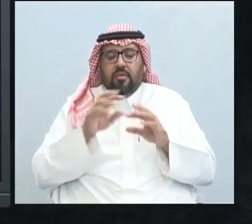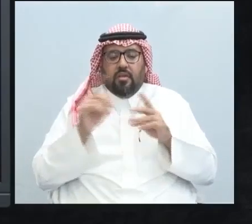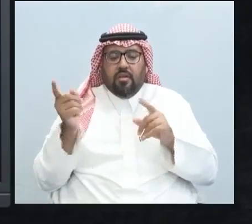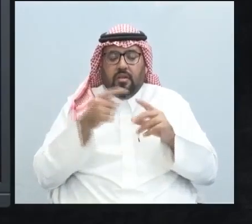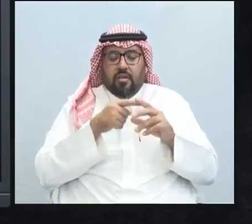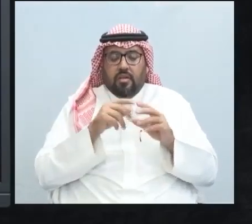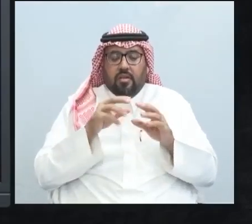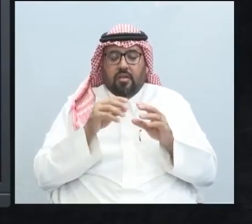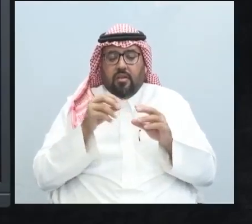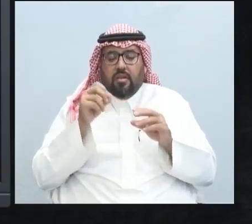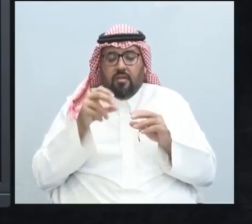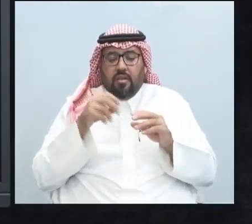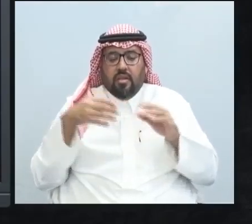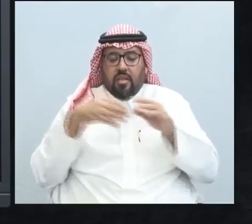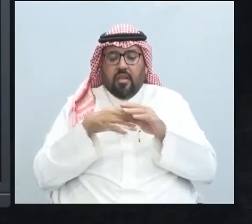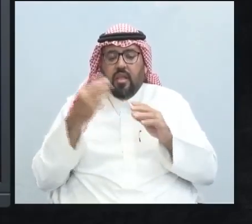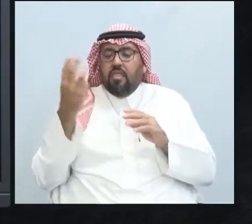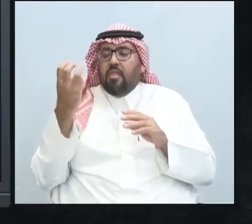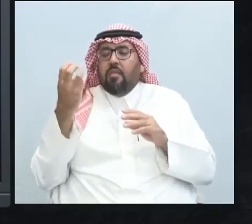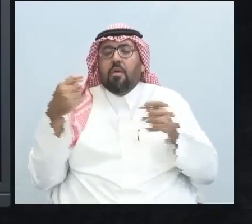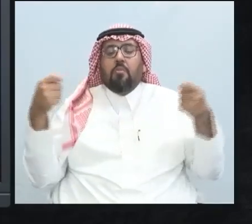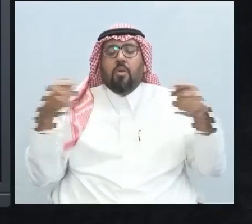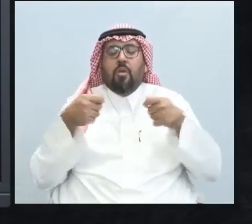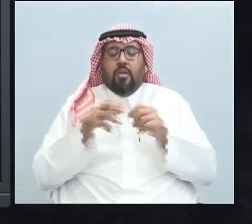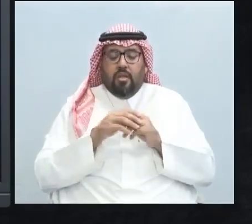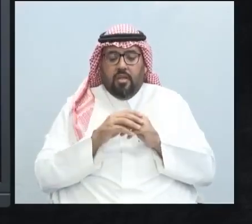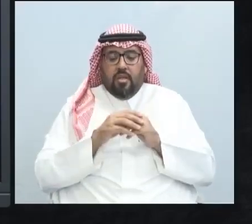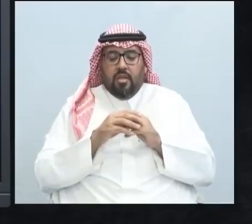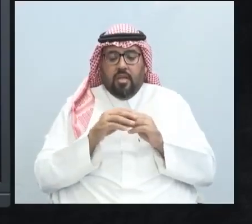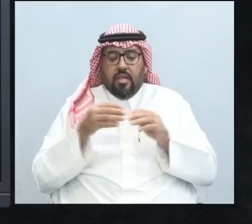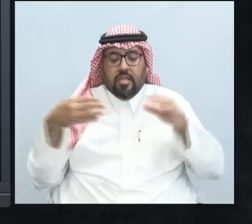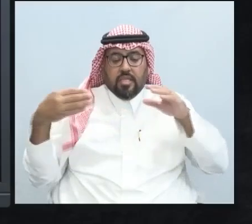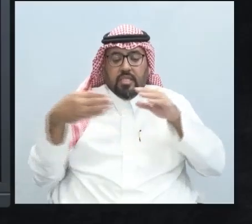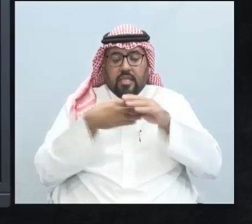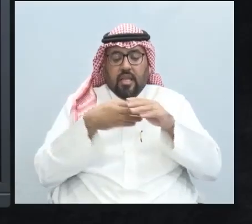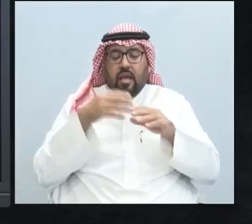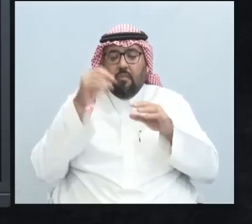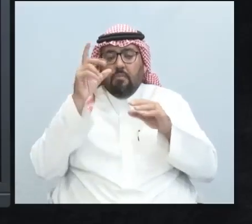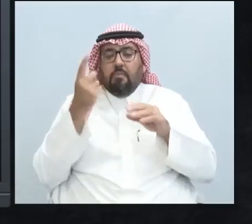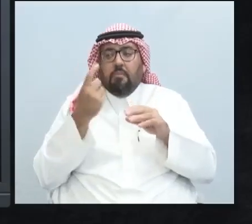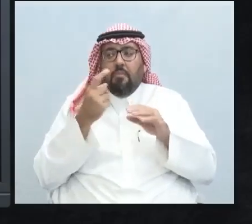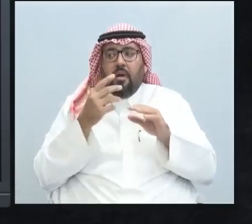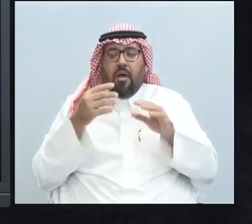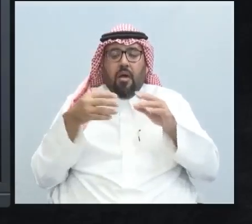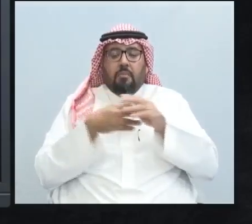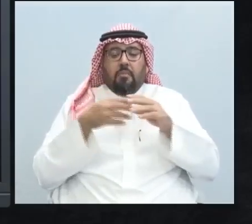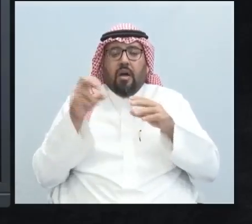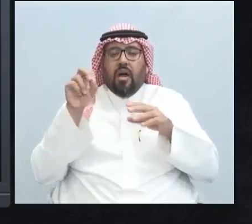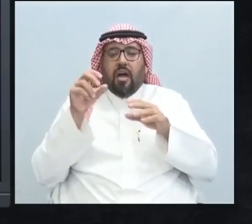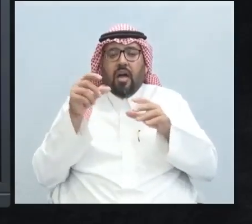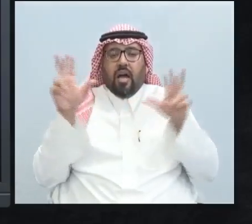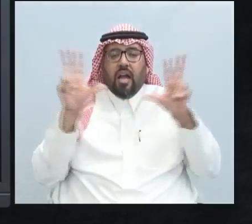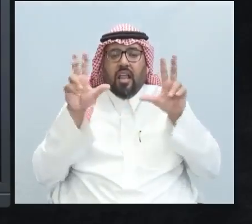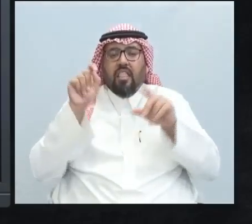من الحيو يقذف من الحيات المنويه داخل 300 مليون من الحيات المنويه كم يصل من الحيوانات المنويه الى منطقه فالوب الى